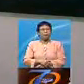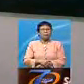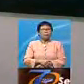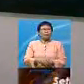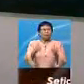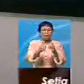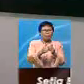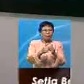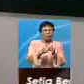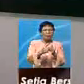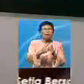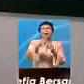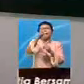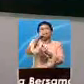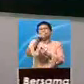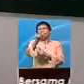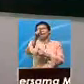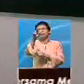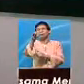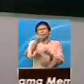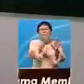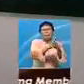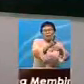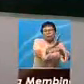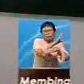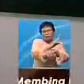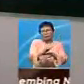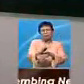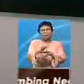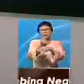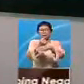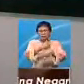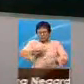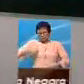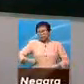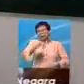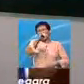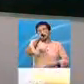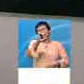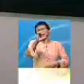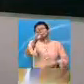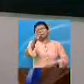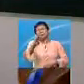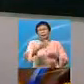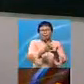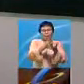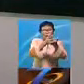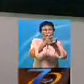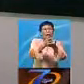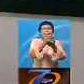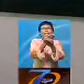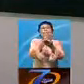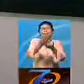perbandanan pembangunan luar Malaysia matet bank komersial dan industri China ICBC serta Pelabuhan perdagangan bebas